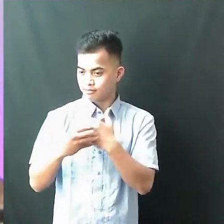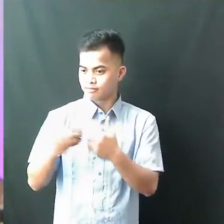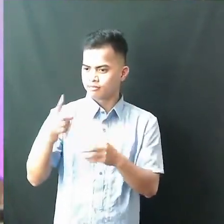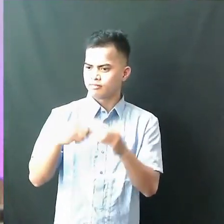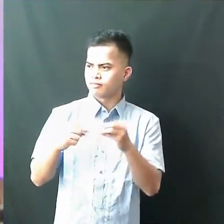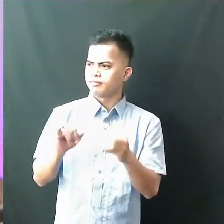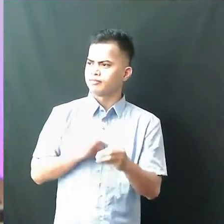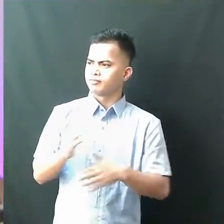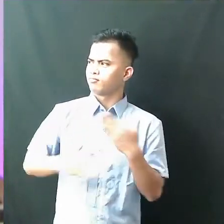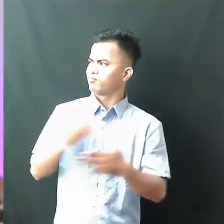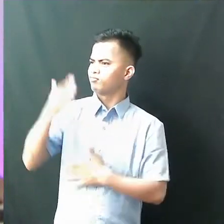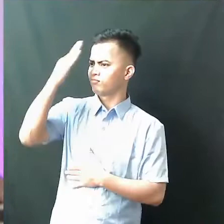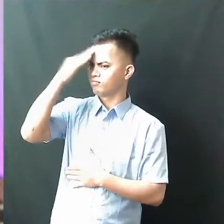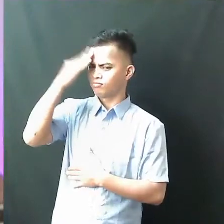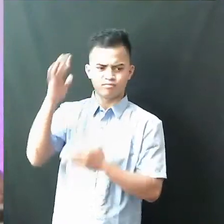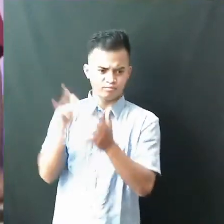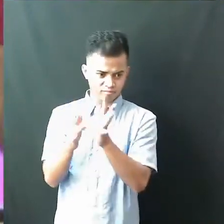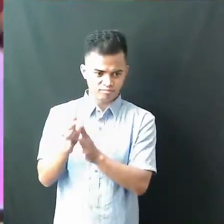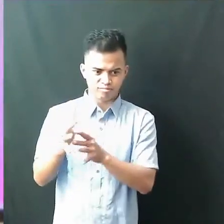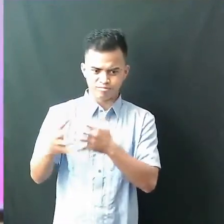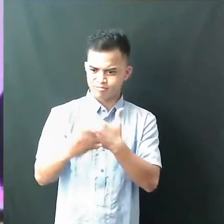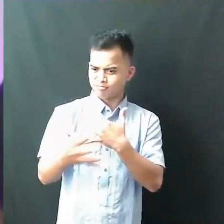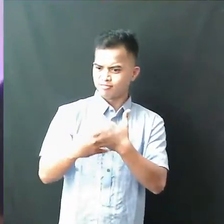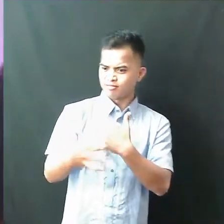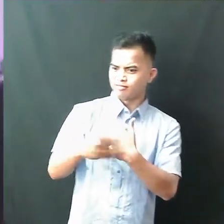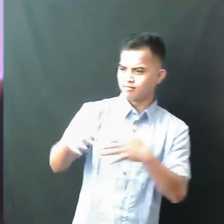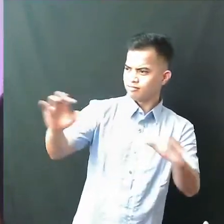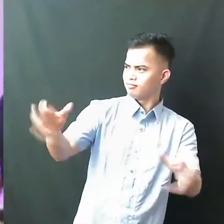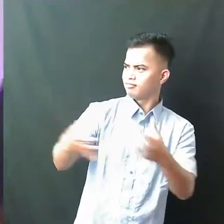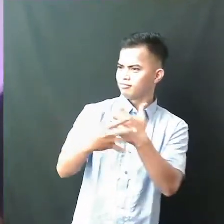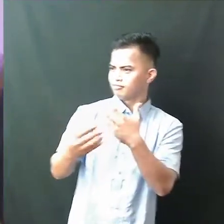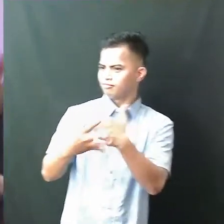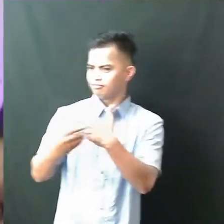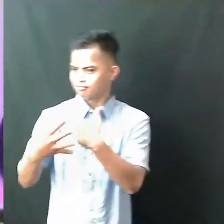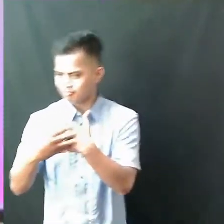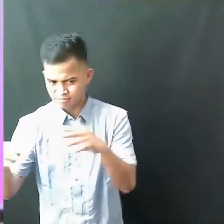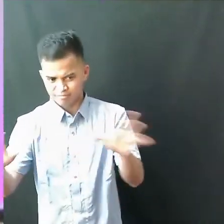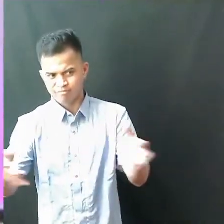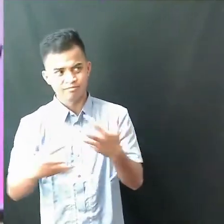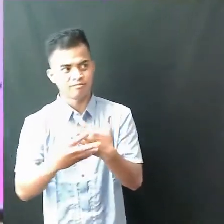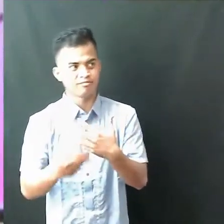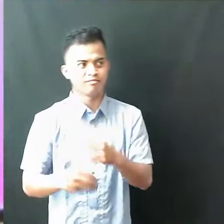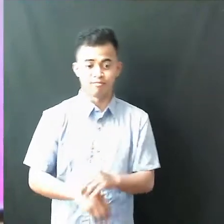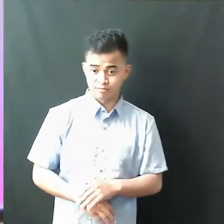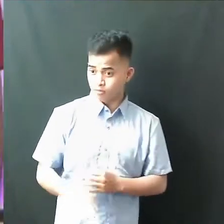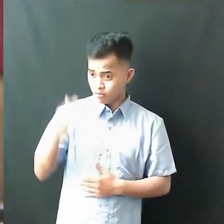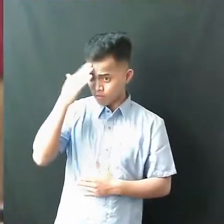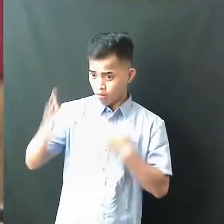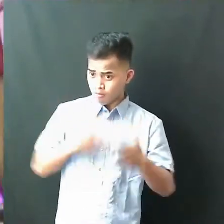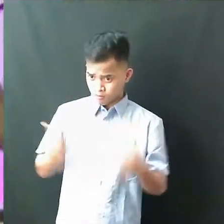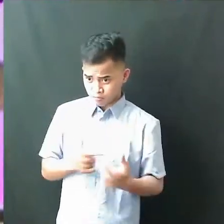their sins. I'm glad I know who Jesus is. Are you glad this morning that you know who Jesus is? Amen. Some of